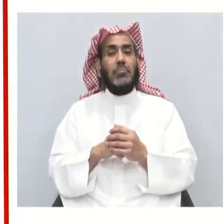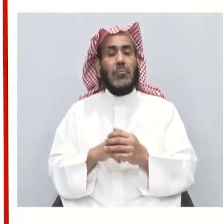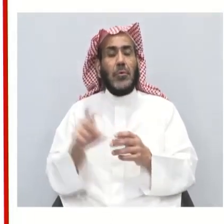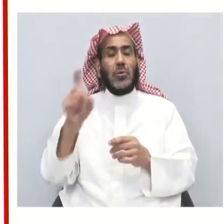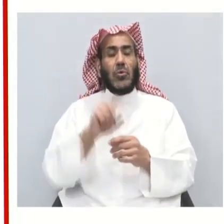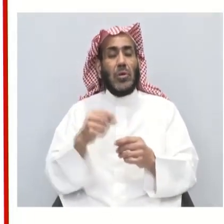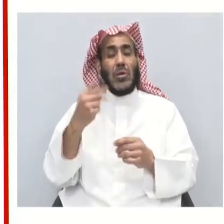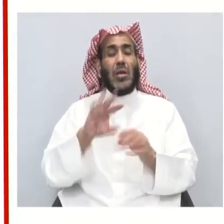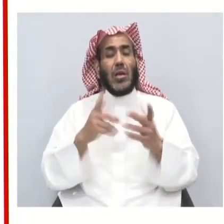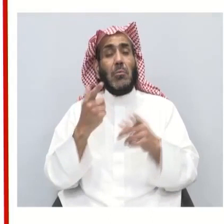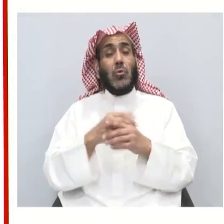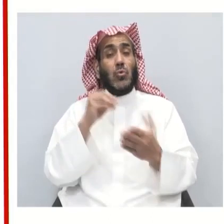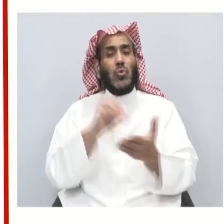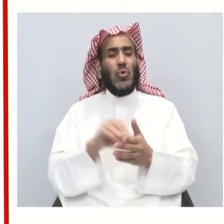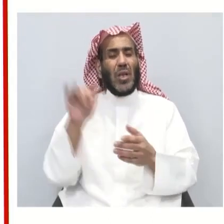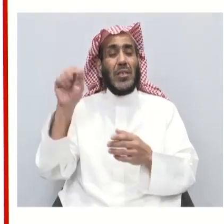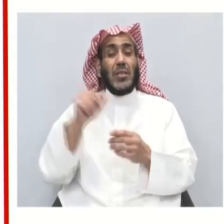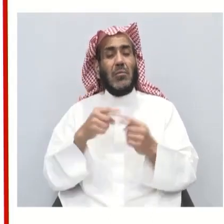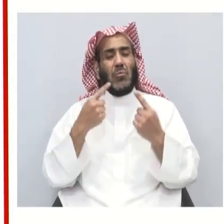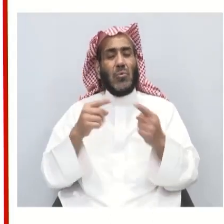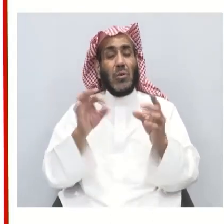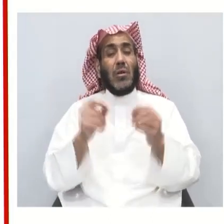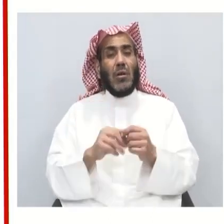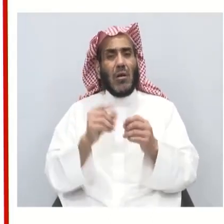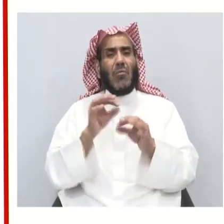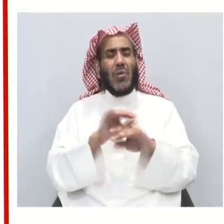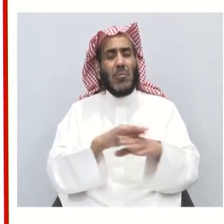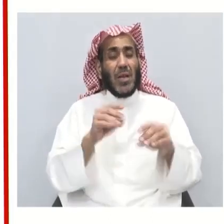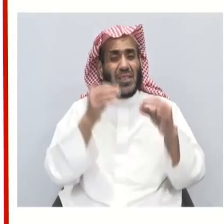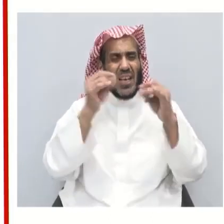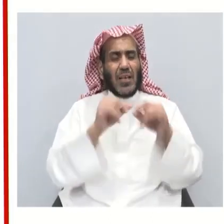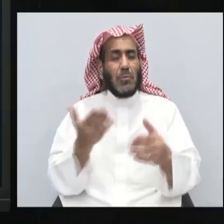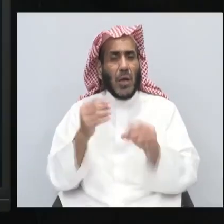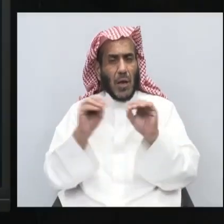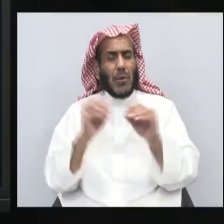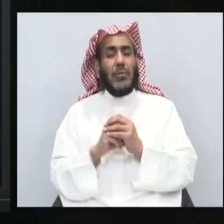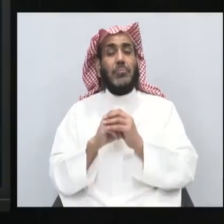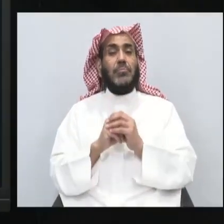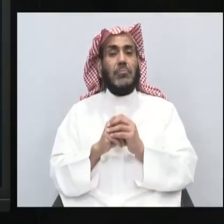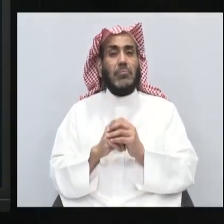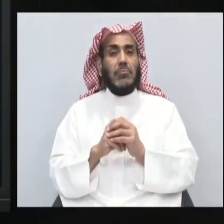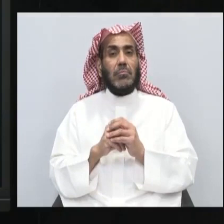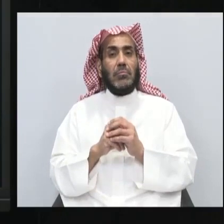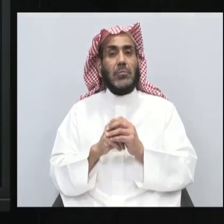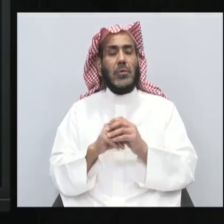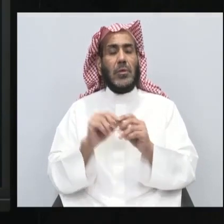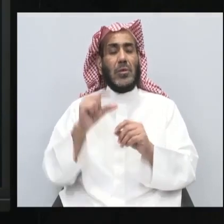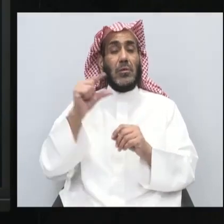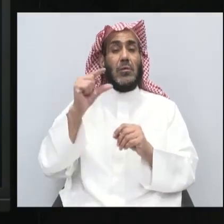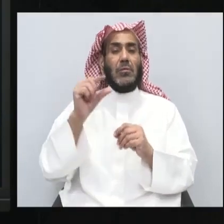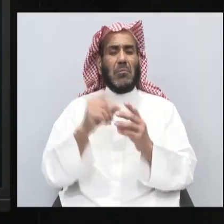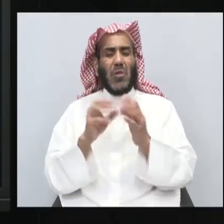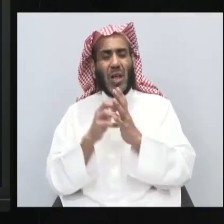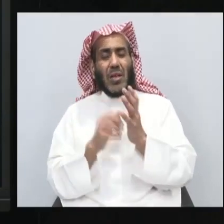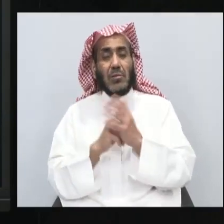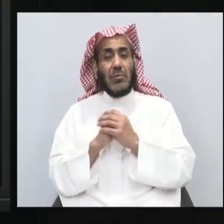سؤال 20، لماذا توجد الحزازيات عادة في المناطق الرطبة؟ ذكرناها قبل قليل، سمكها بضع